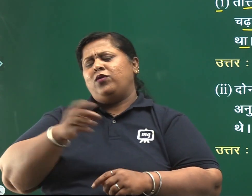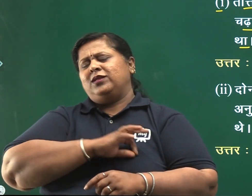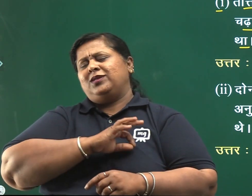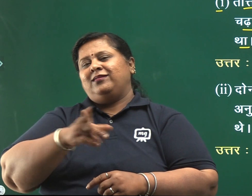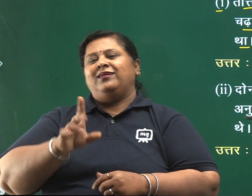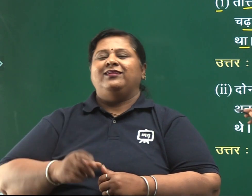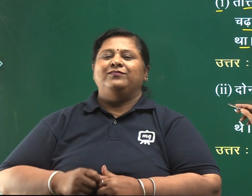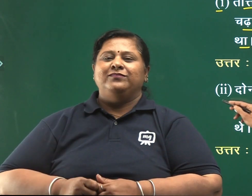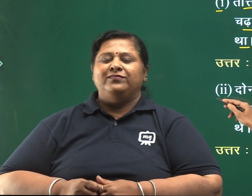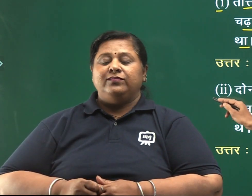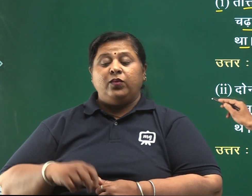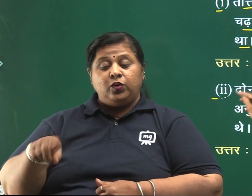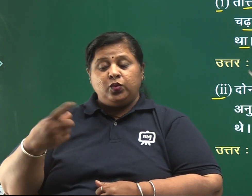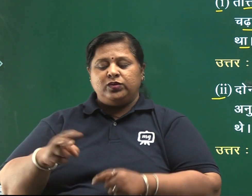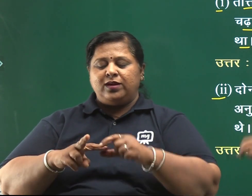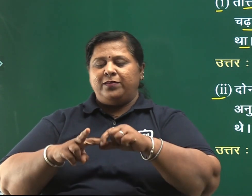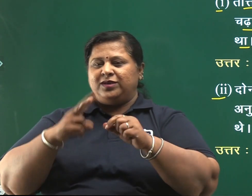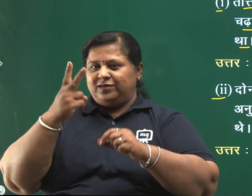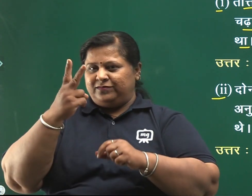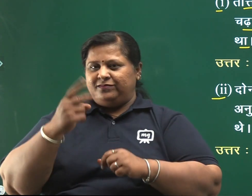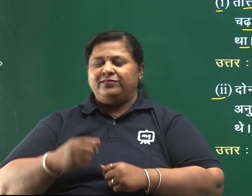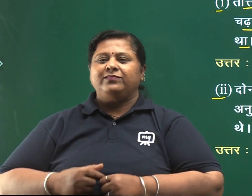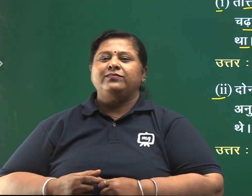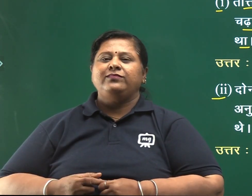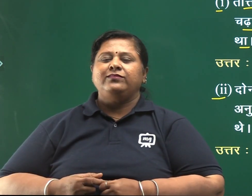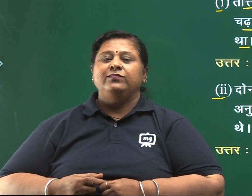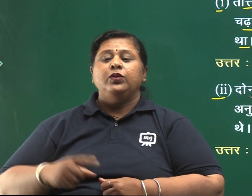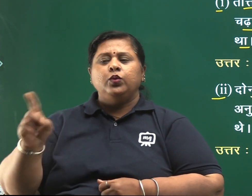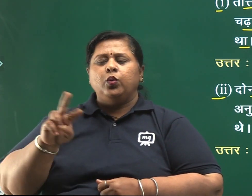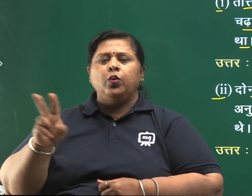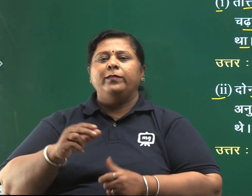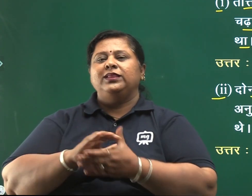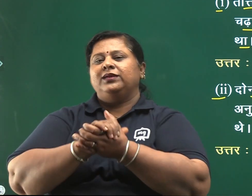था। दूसरा प्रश्न, दोनों मित्र